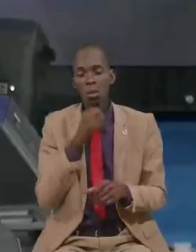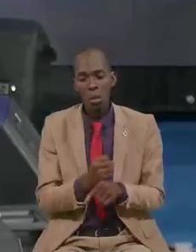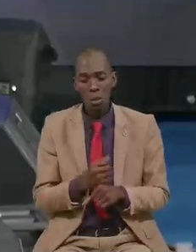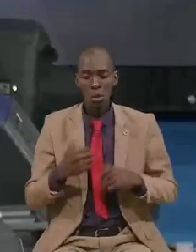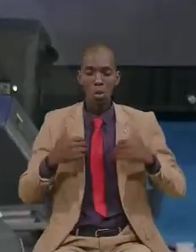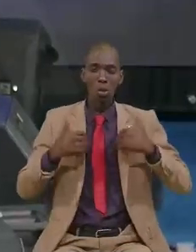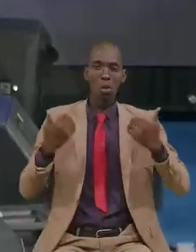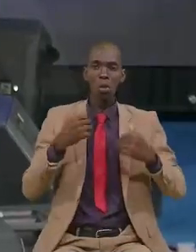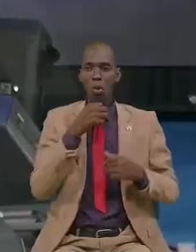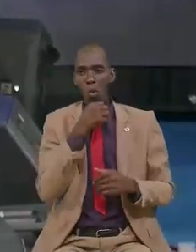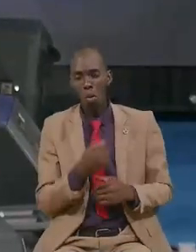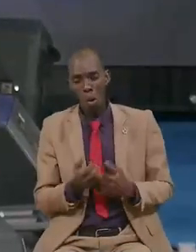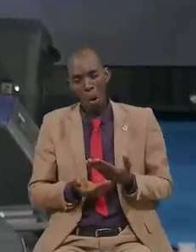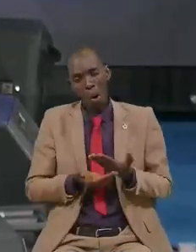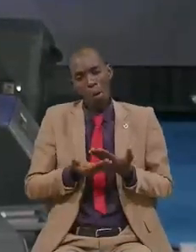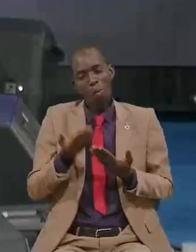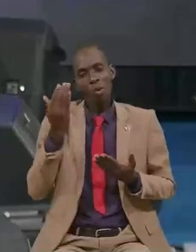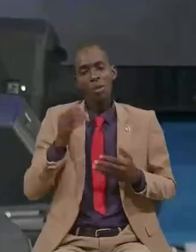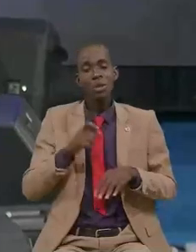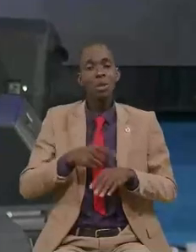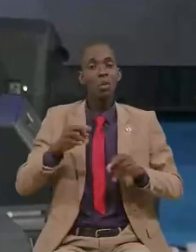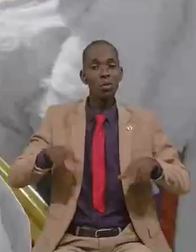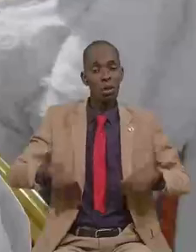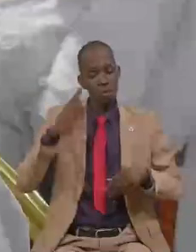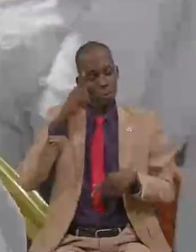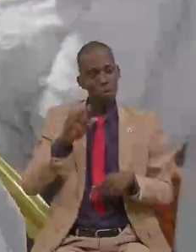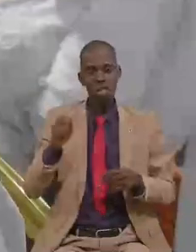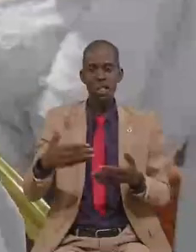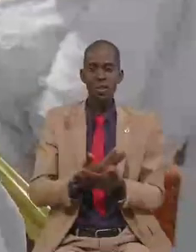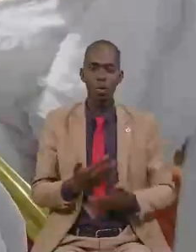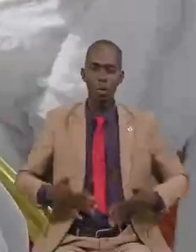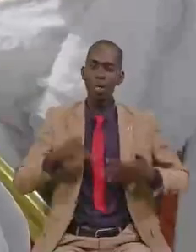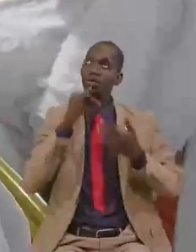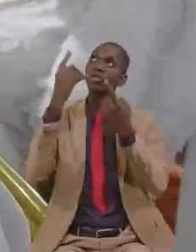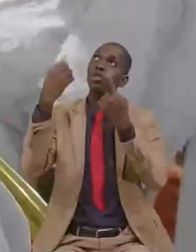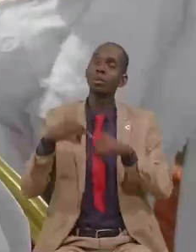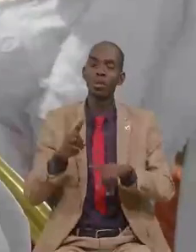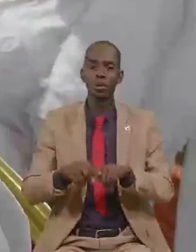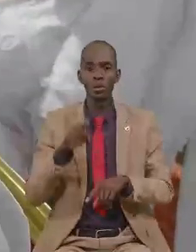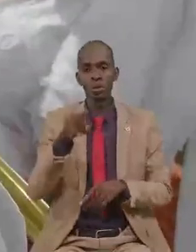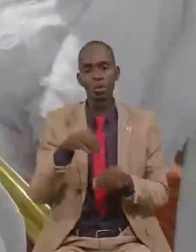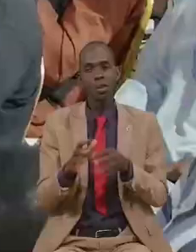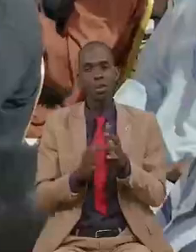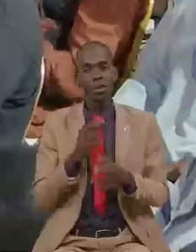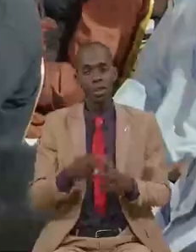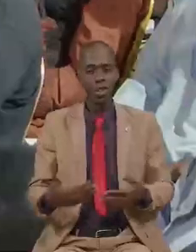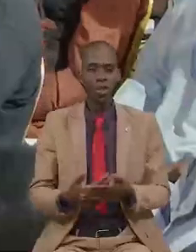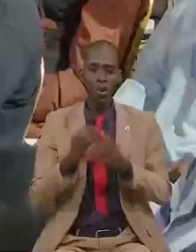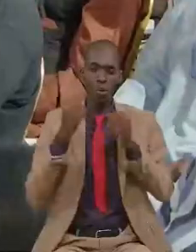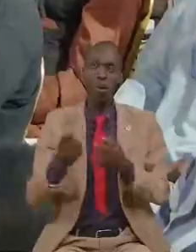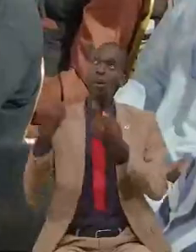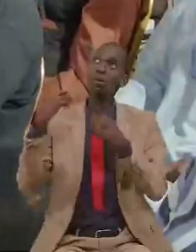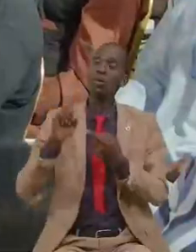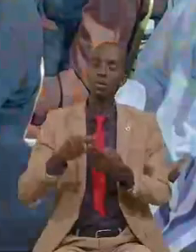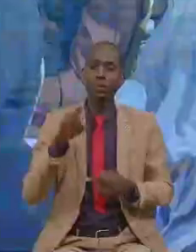peut-être tu es en train de prendre la retraite, mais tu as la retraite, une nouvelle vie vient, une nouvelle puissance vient, une nouvelle autorité, une